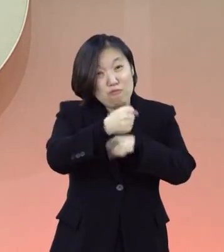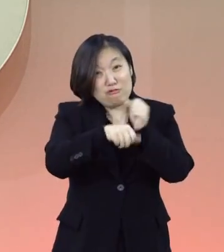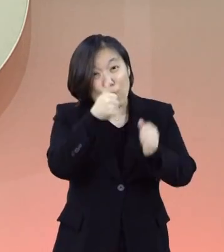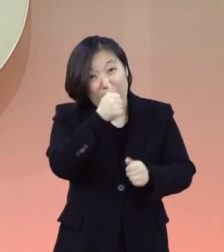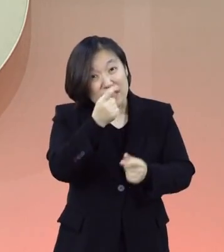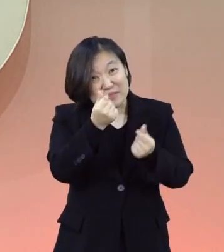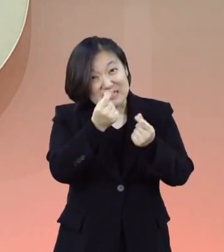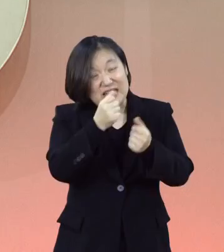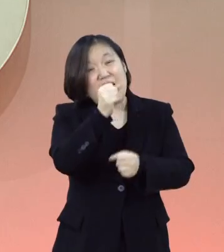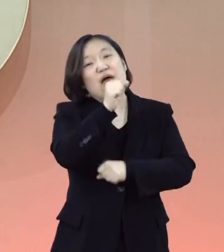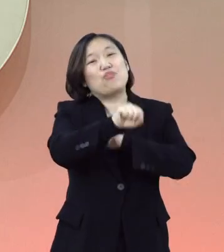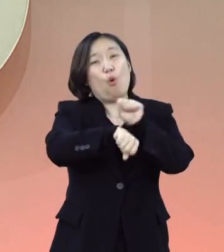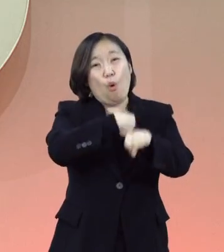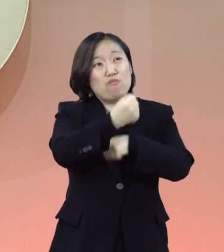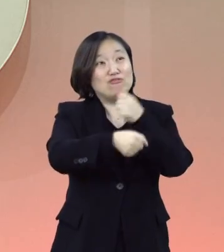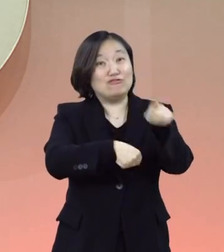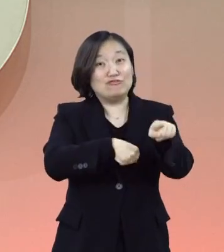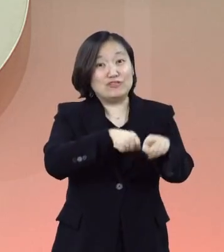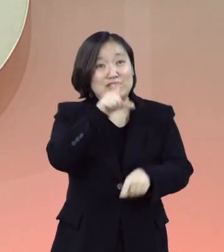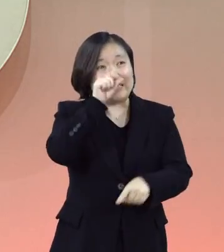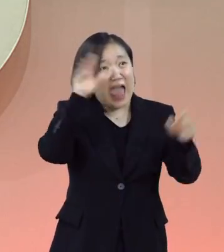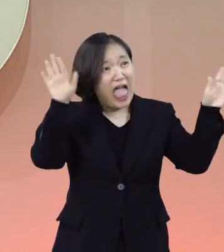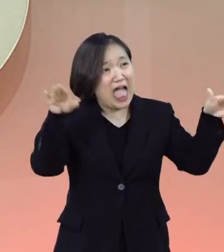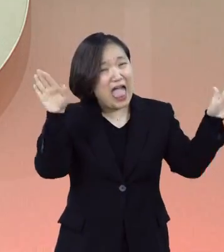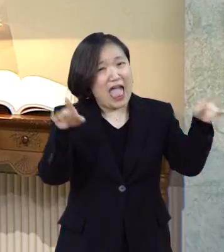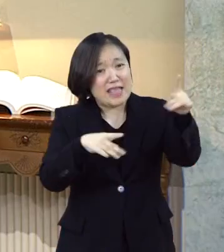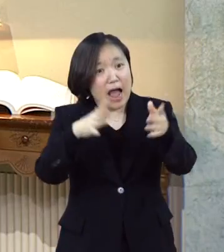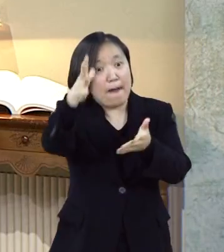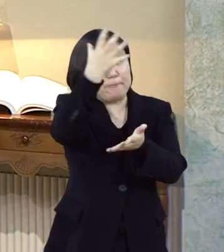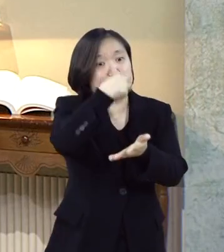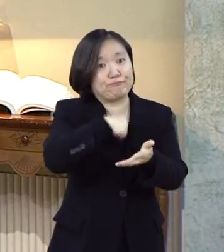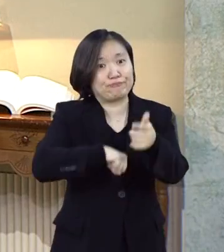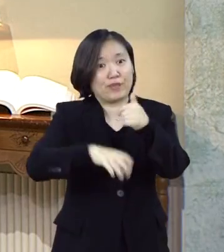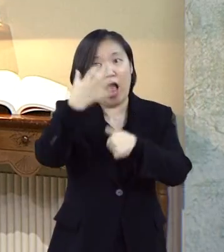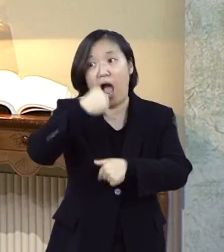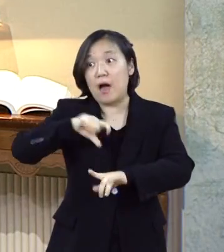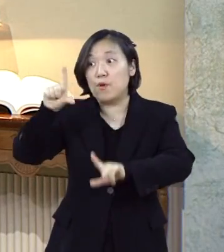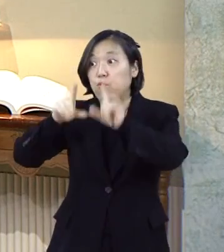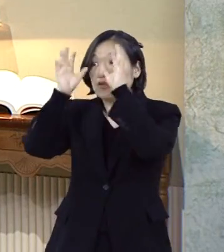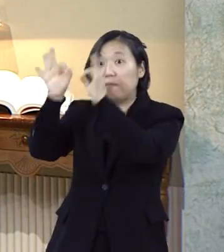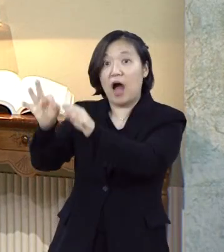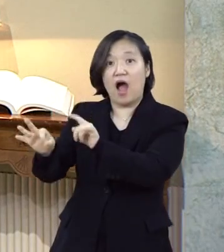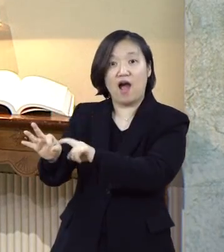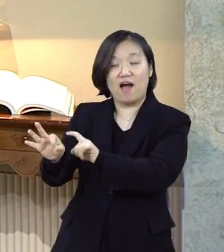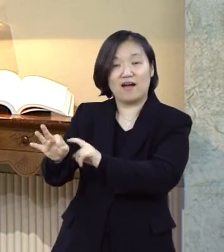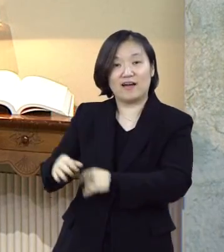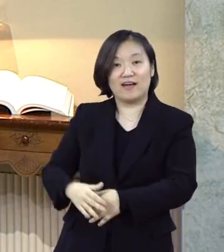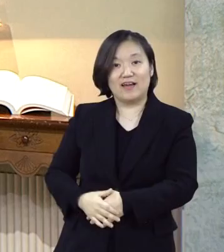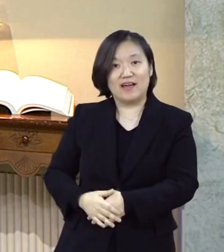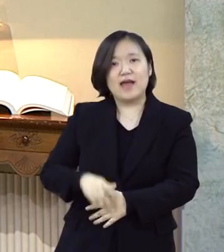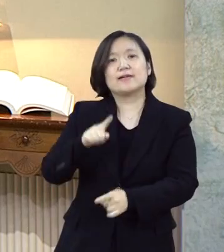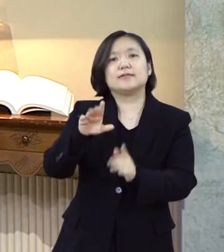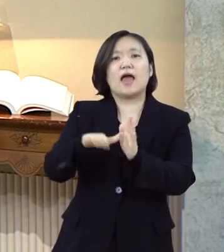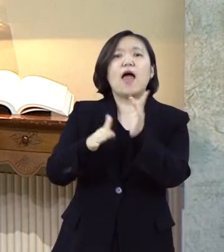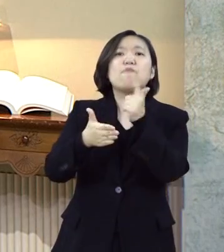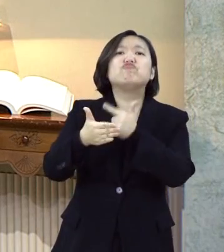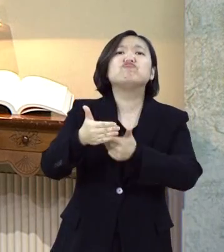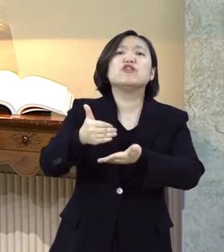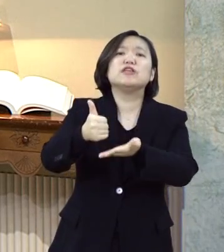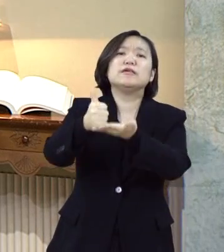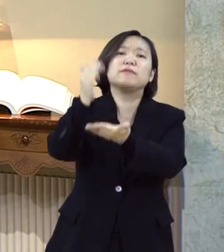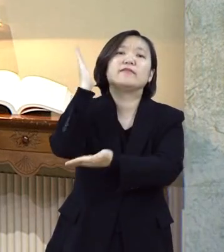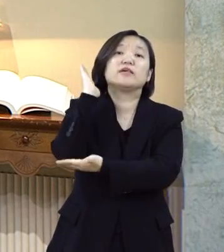모습을 부처님께서 꿰뚫어 보시게 됩니다. 그때 부처님께서 나무 밑에 앉아있는